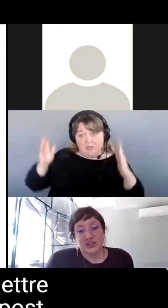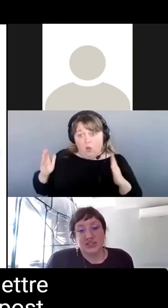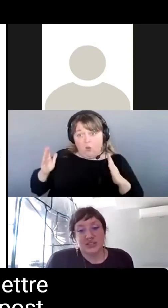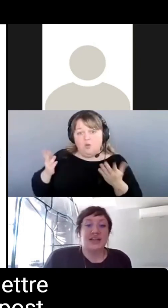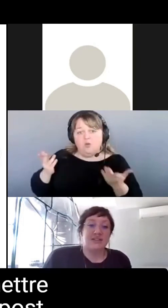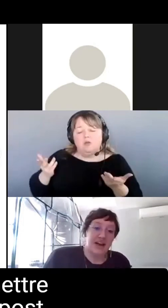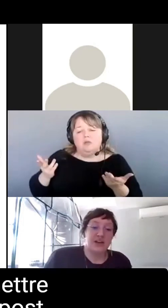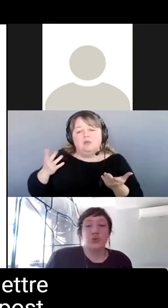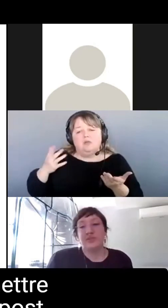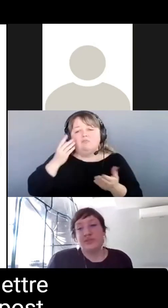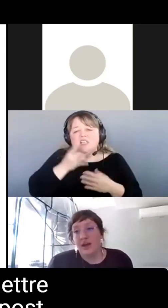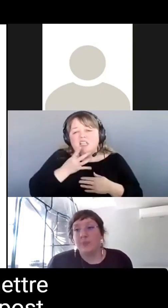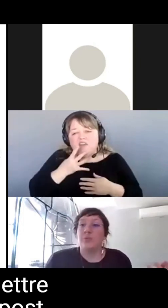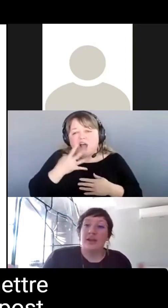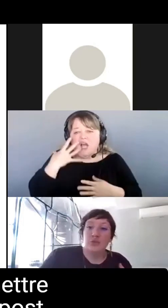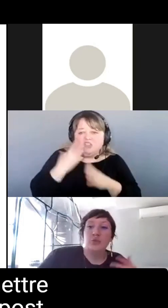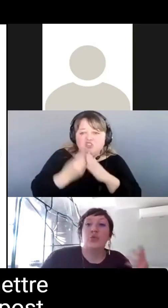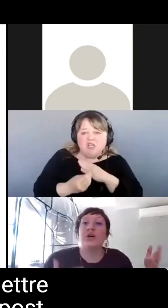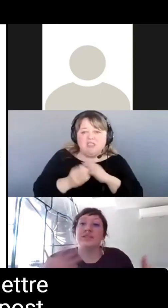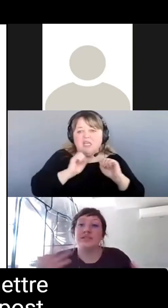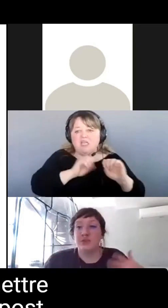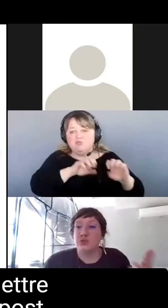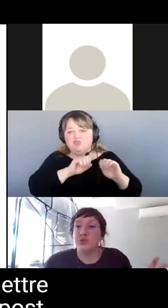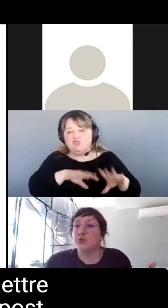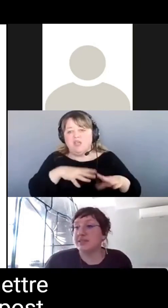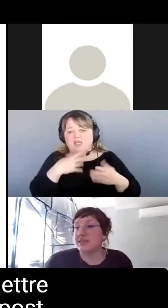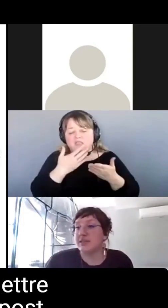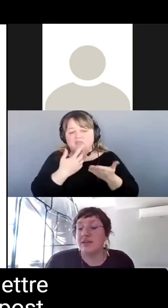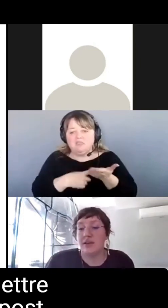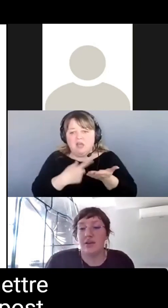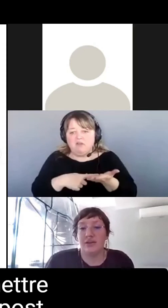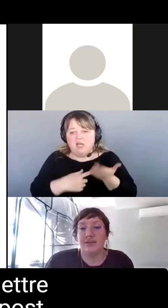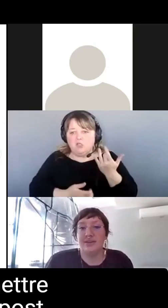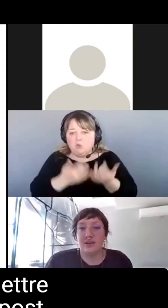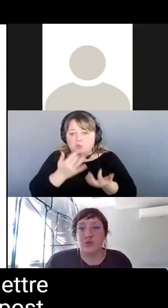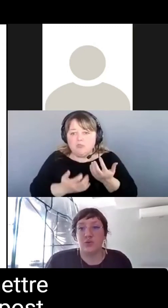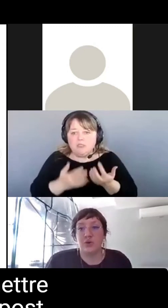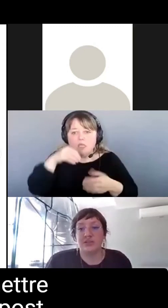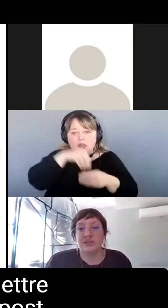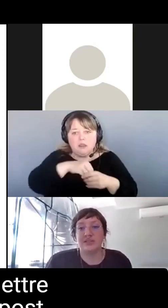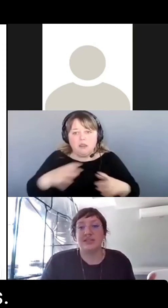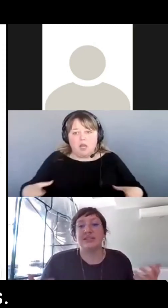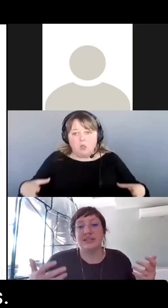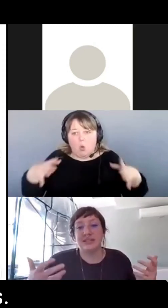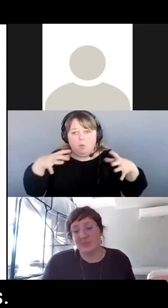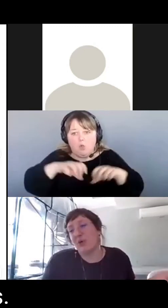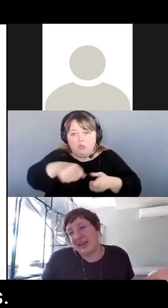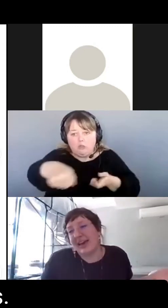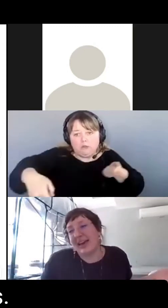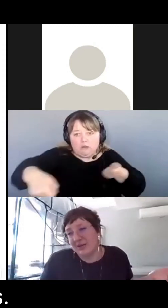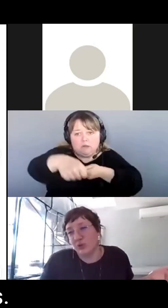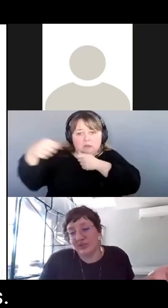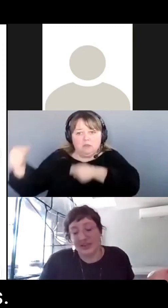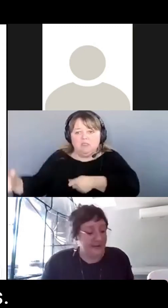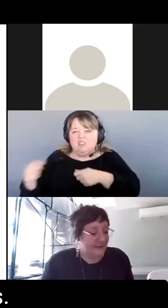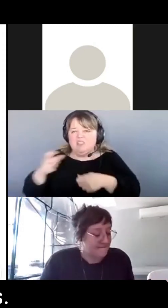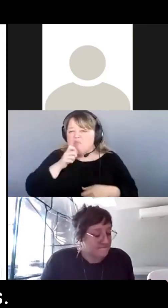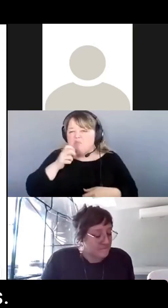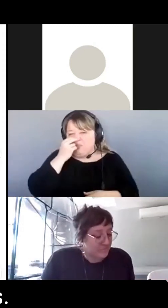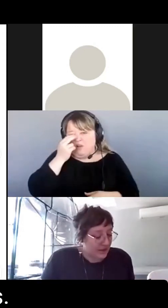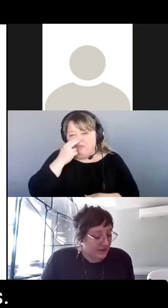dire, sortir à l'hiver tout le temps pour mettre nos résidus de cuisine dans le compost, c'est pas agréable tout le